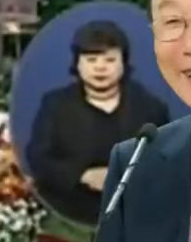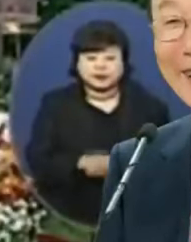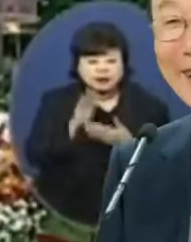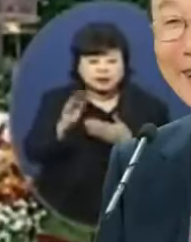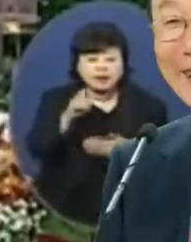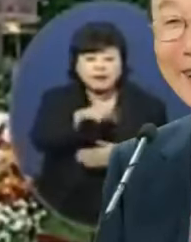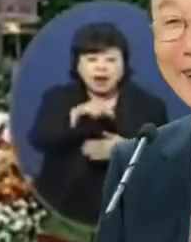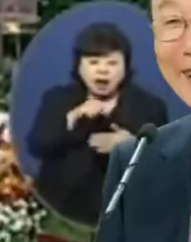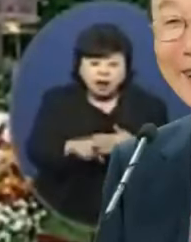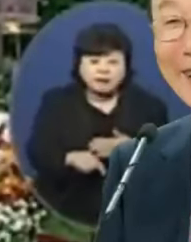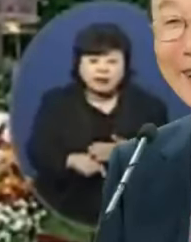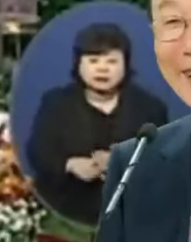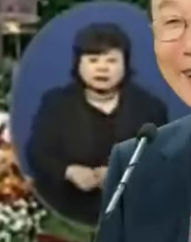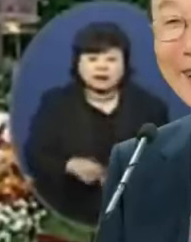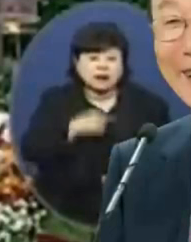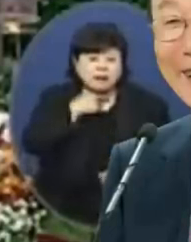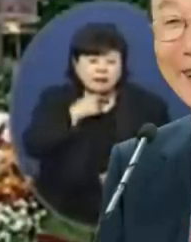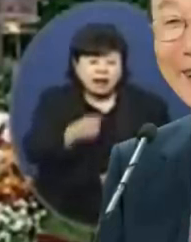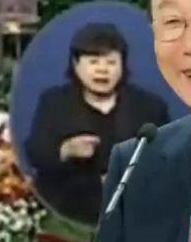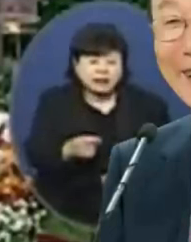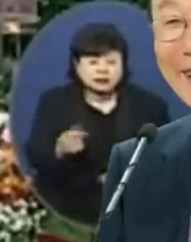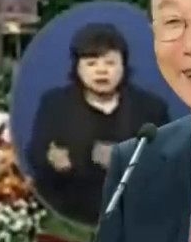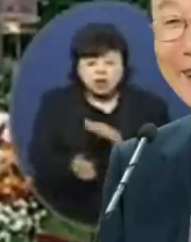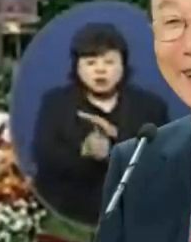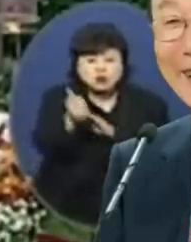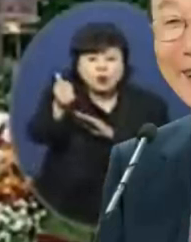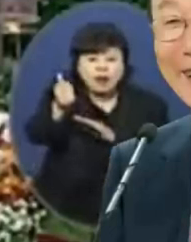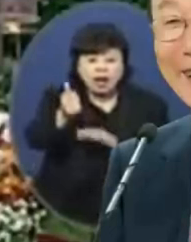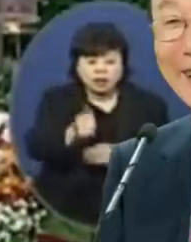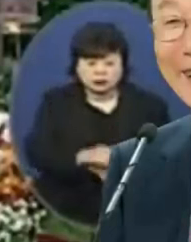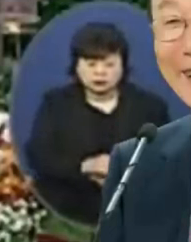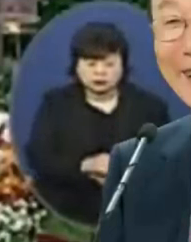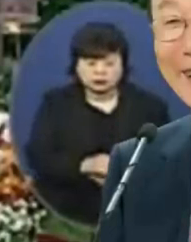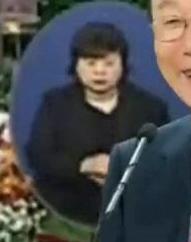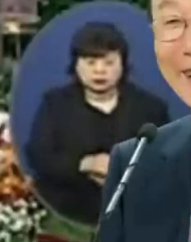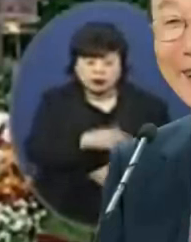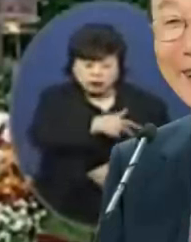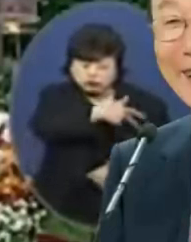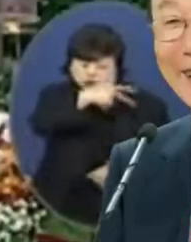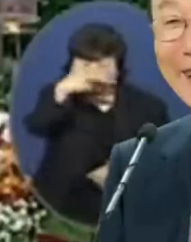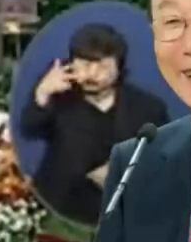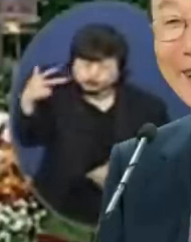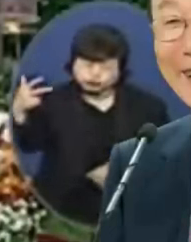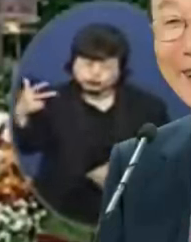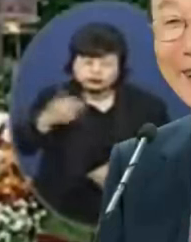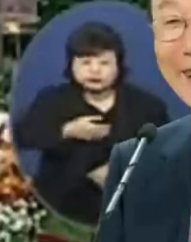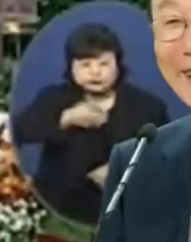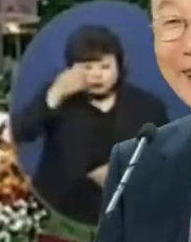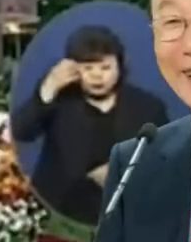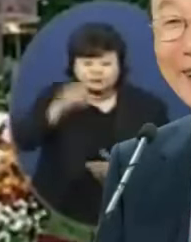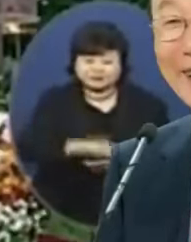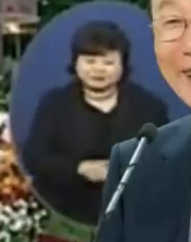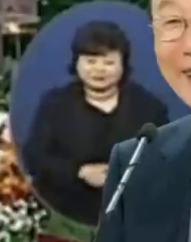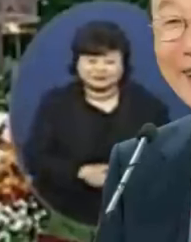다음에는 마음에서 우리가 바라는 소망, 영롱한 무지개와 같은 꿈, 이 꿈도